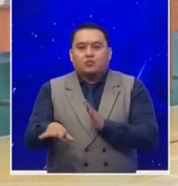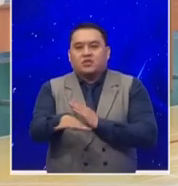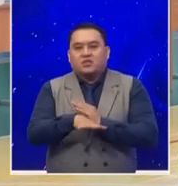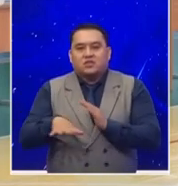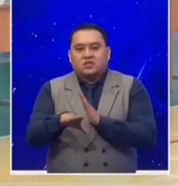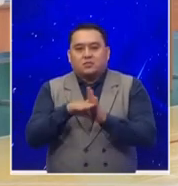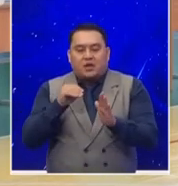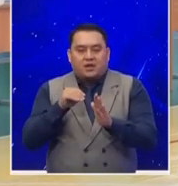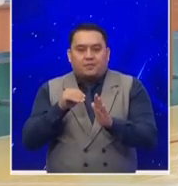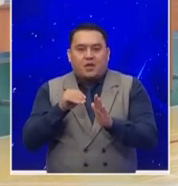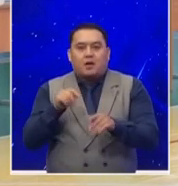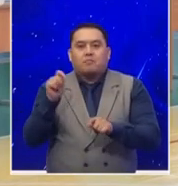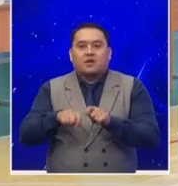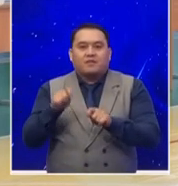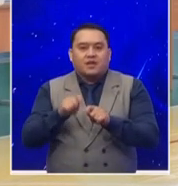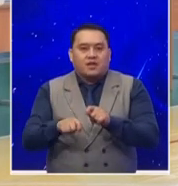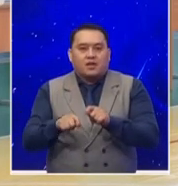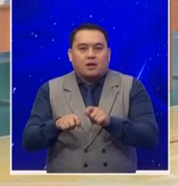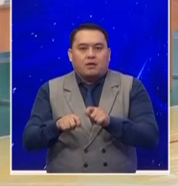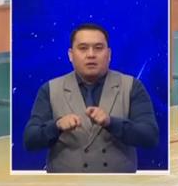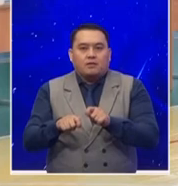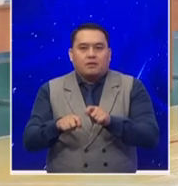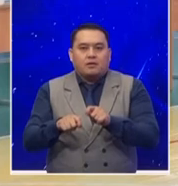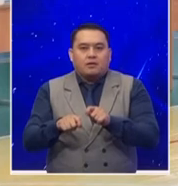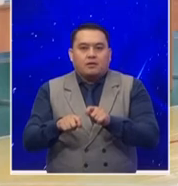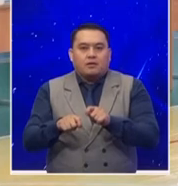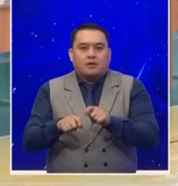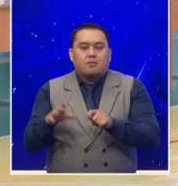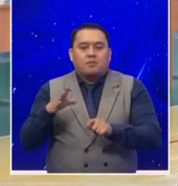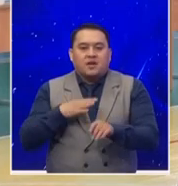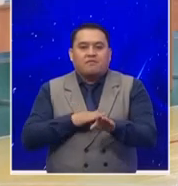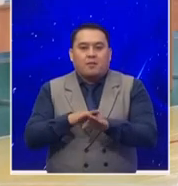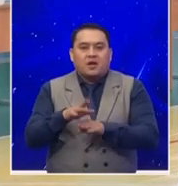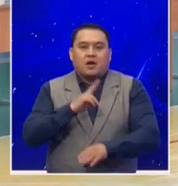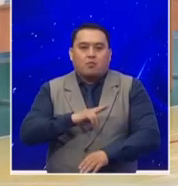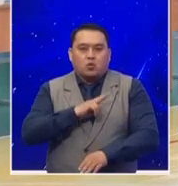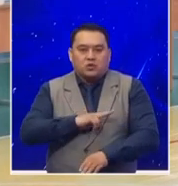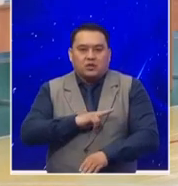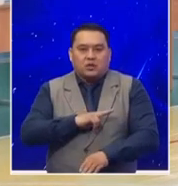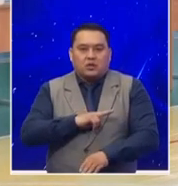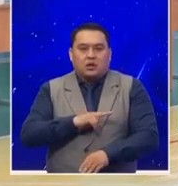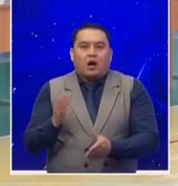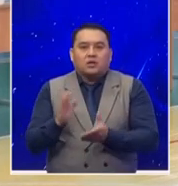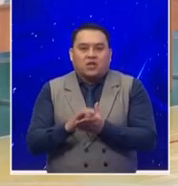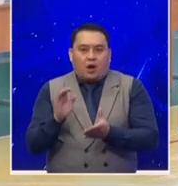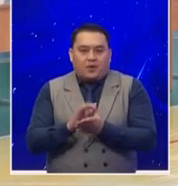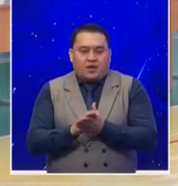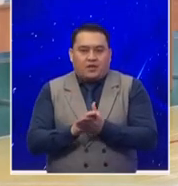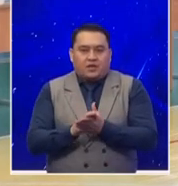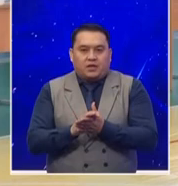избирательных участках. При проведении проверок были осуществлены такие работы, как ознакомление